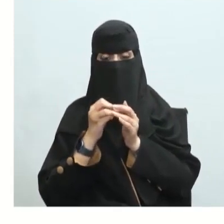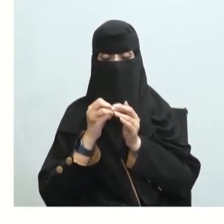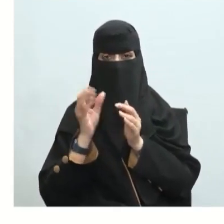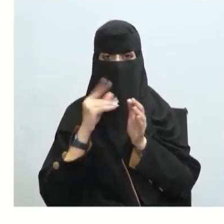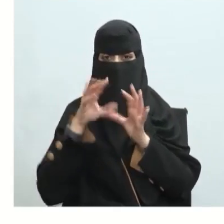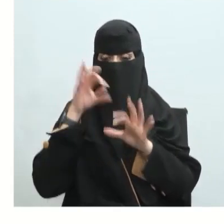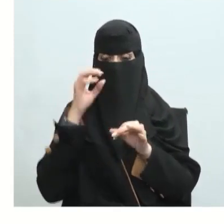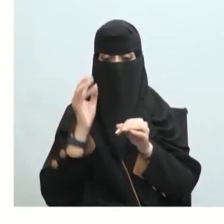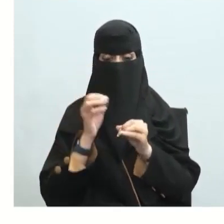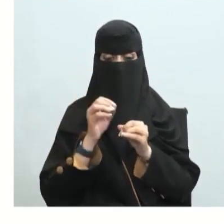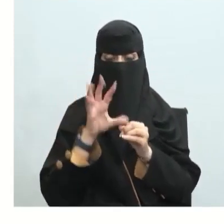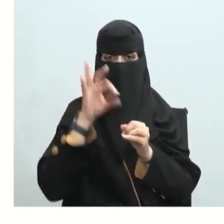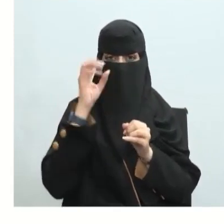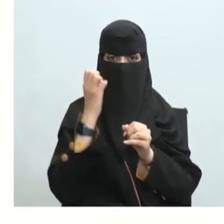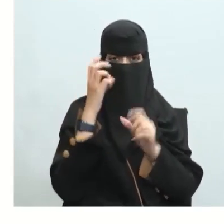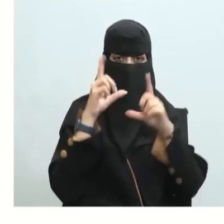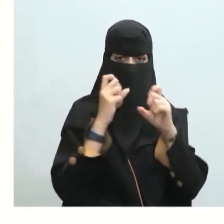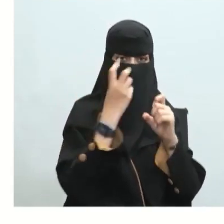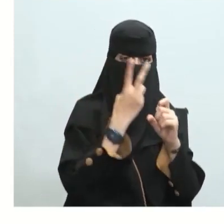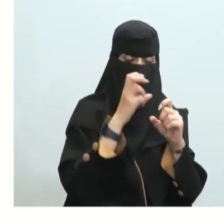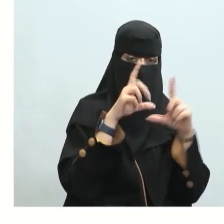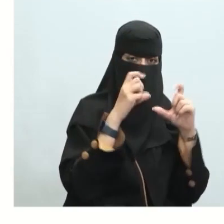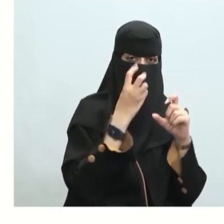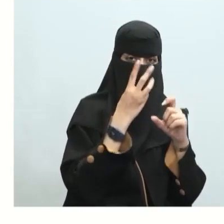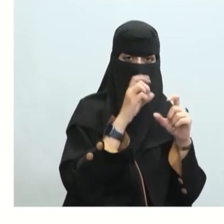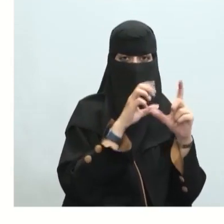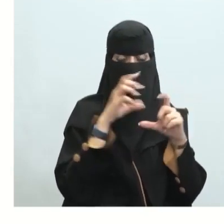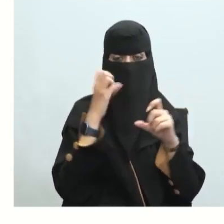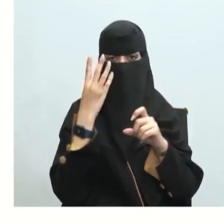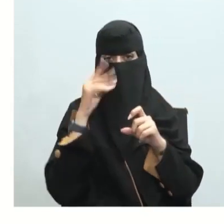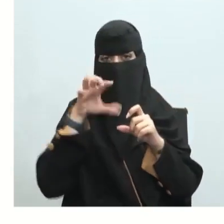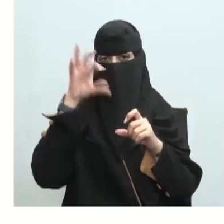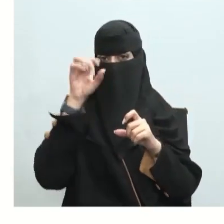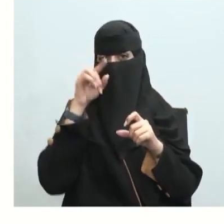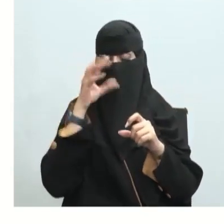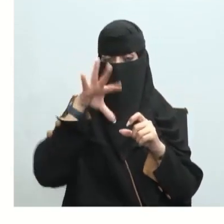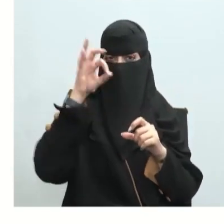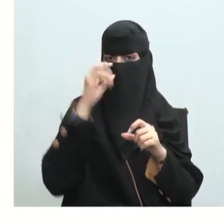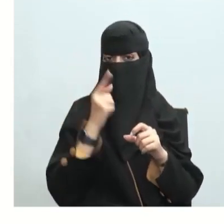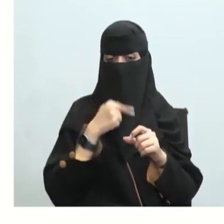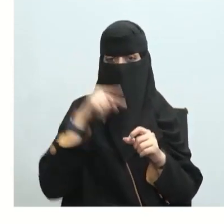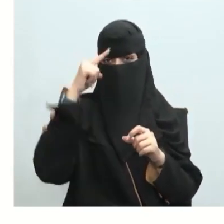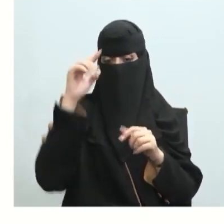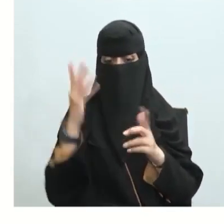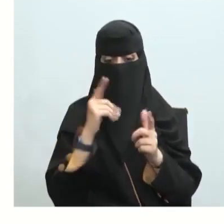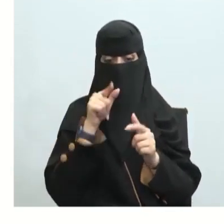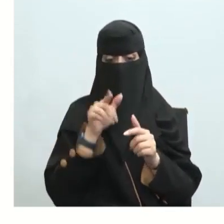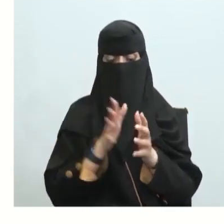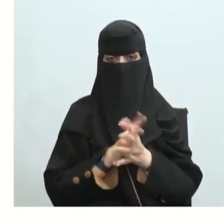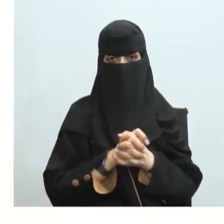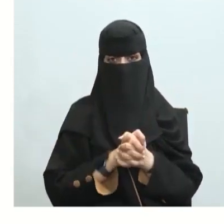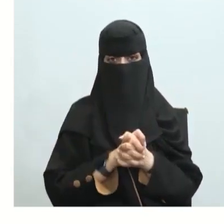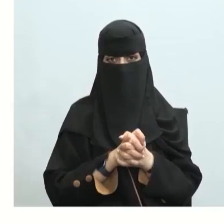كذلك في الصوره الثالثه وفي الصوره الرابعه ضع الفاظا منتقاه لعرضها